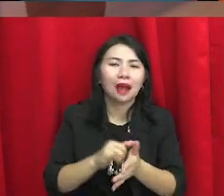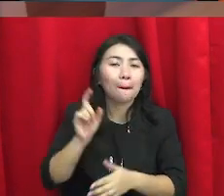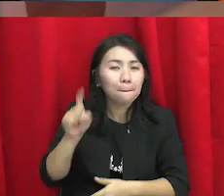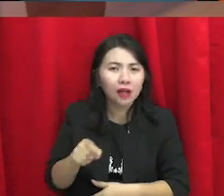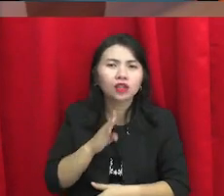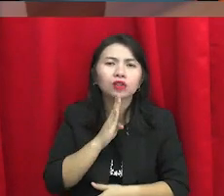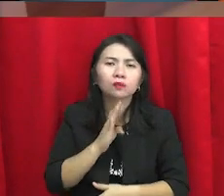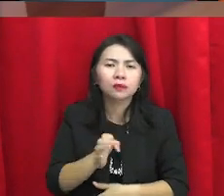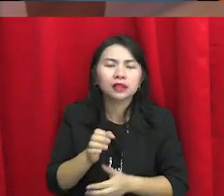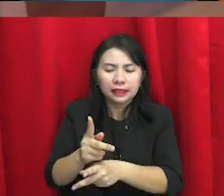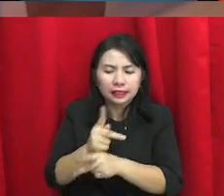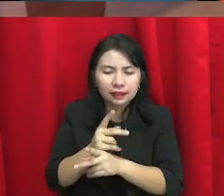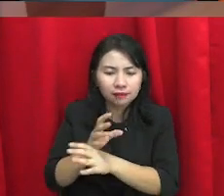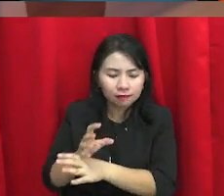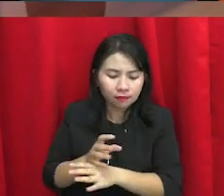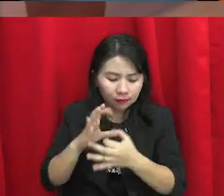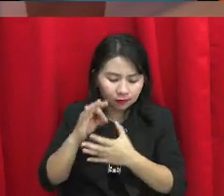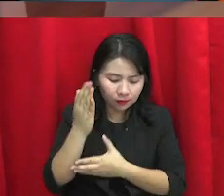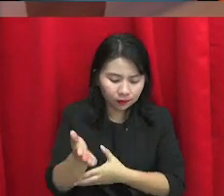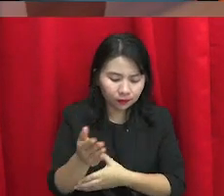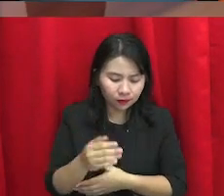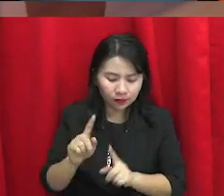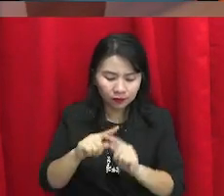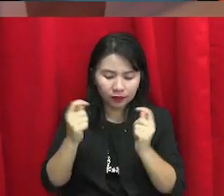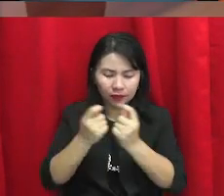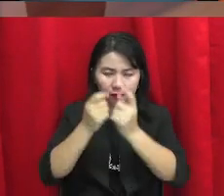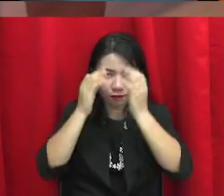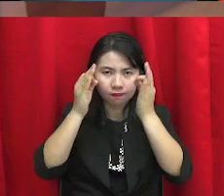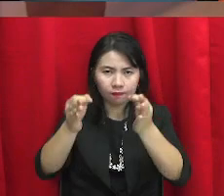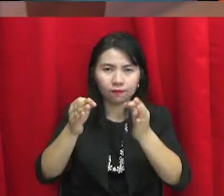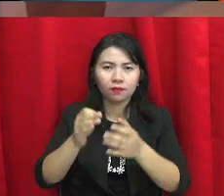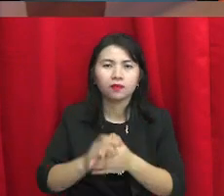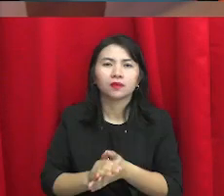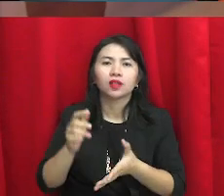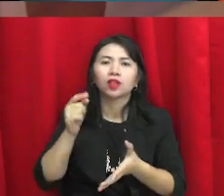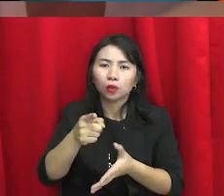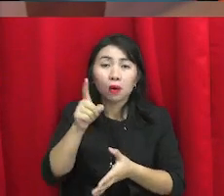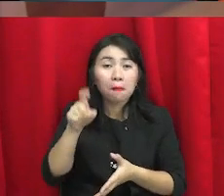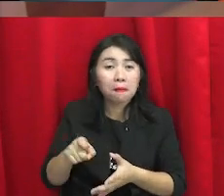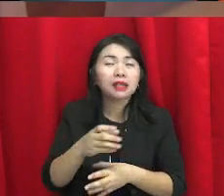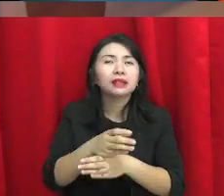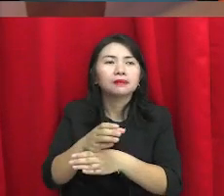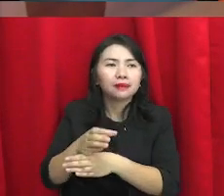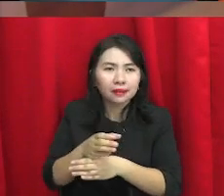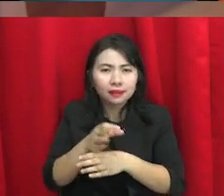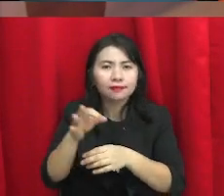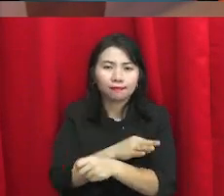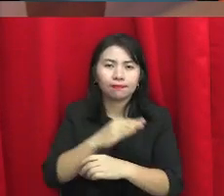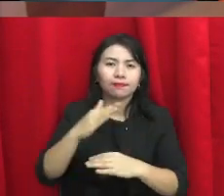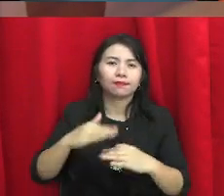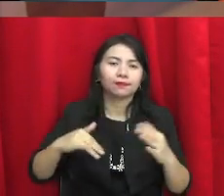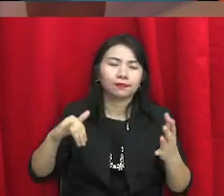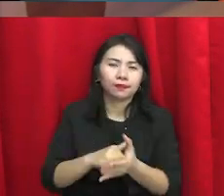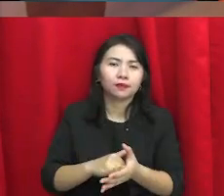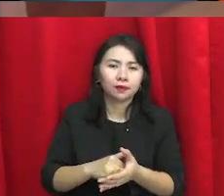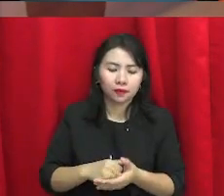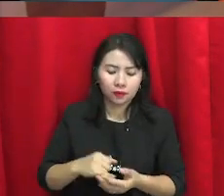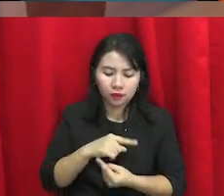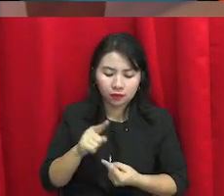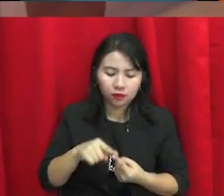ninyo sa buhay nyo. Team focus, team preparation. Yan ang dapat na pagkaingat-ingatan ninyo sa buhay nyo. Yung i-insist nyo sa